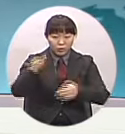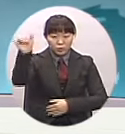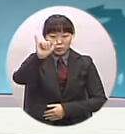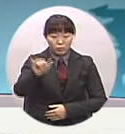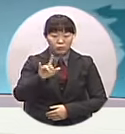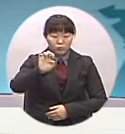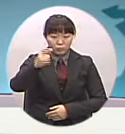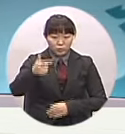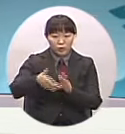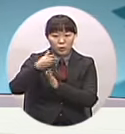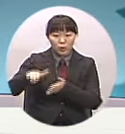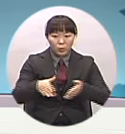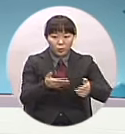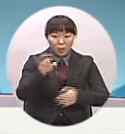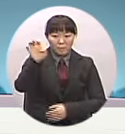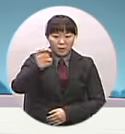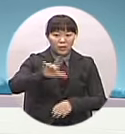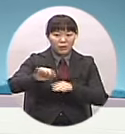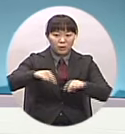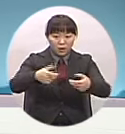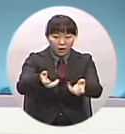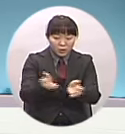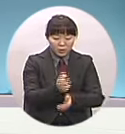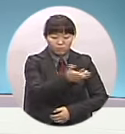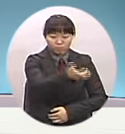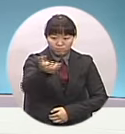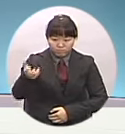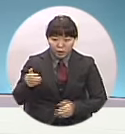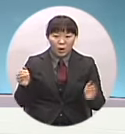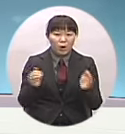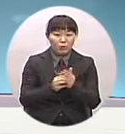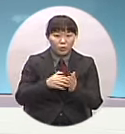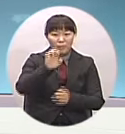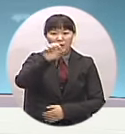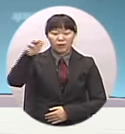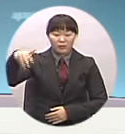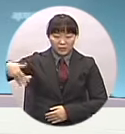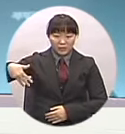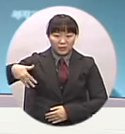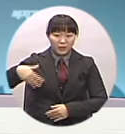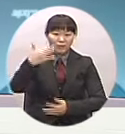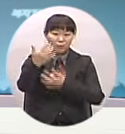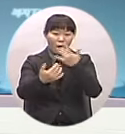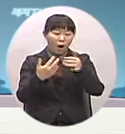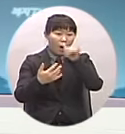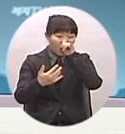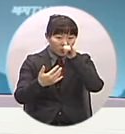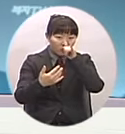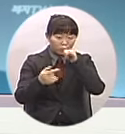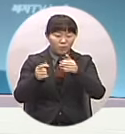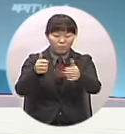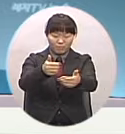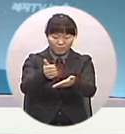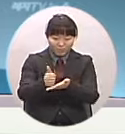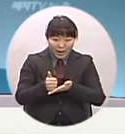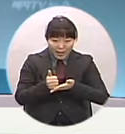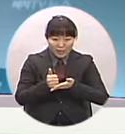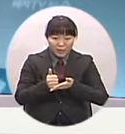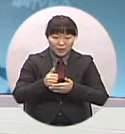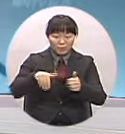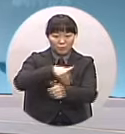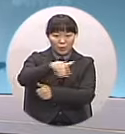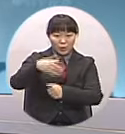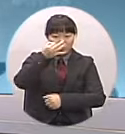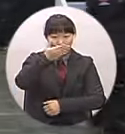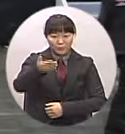전국 16개 시도 40개 자치단체를 경유한 후에 평창에 불을 밝혀줄 텐데요. 성화 맞이 현장을 정두리 기자가